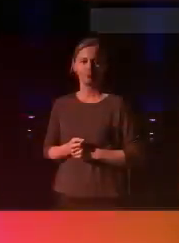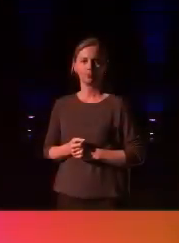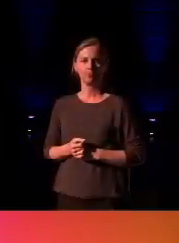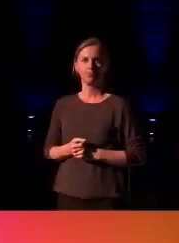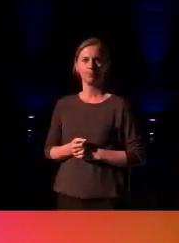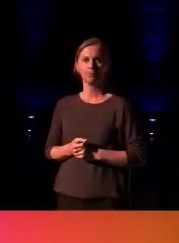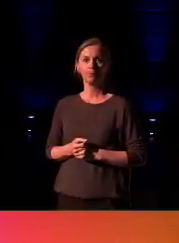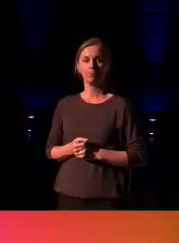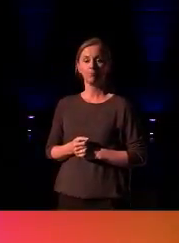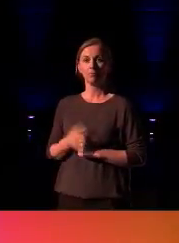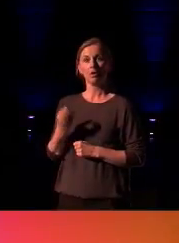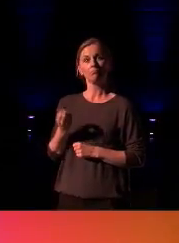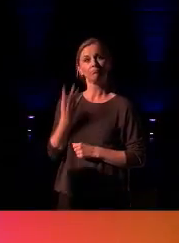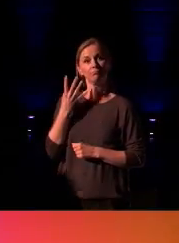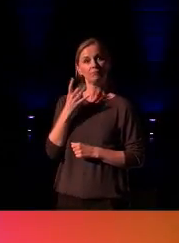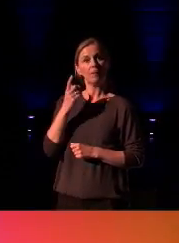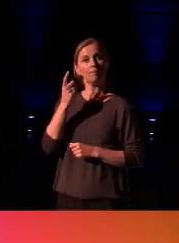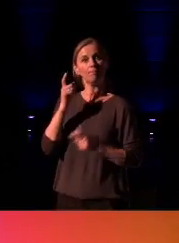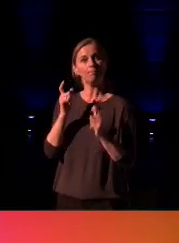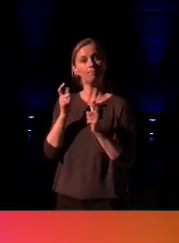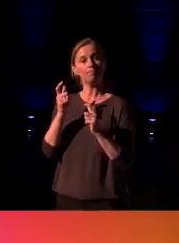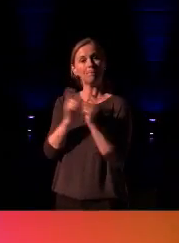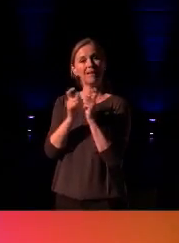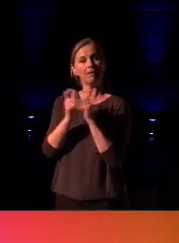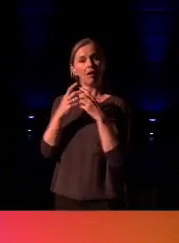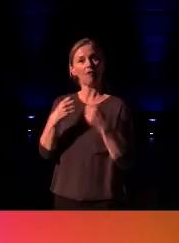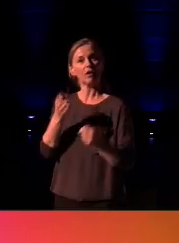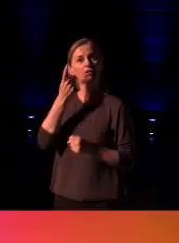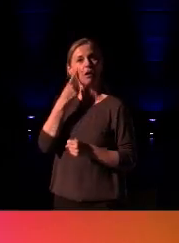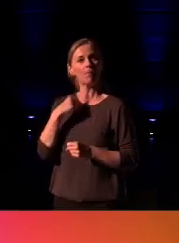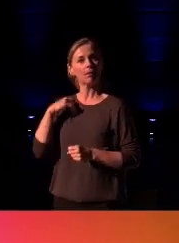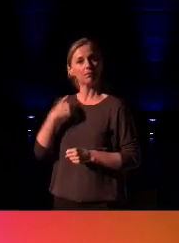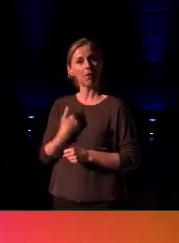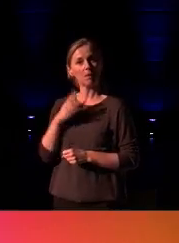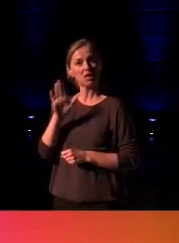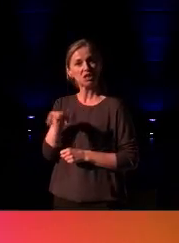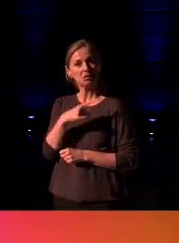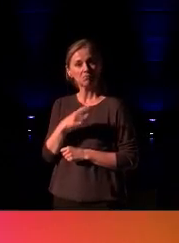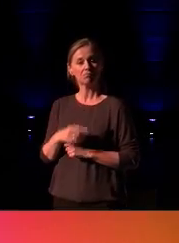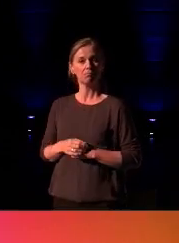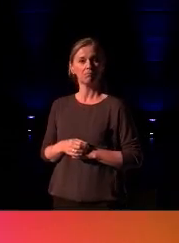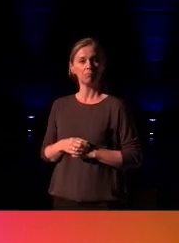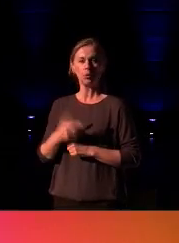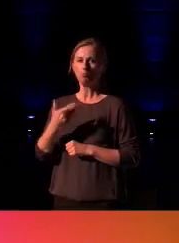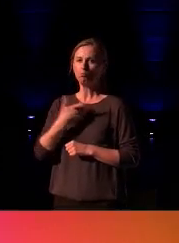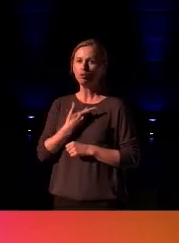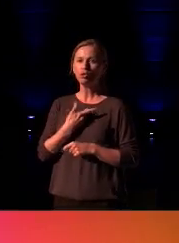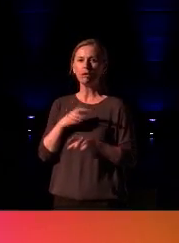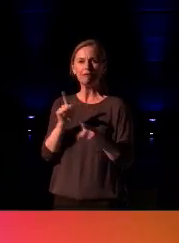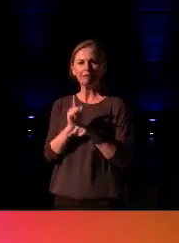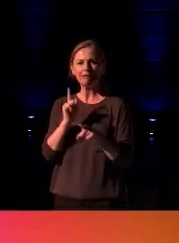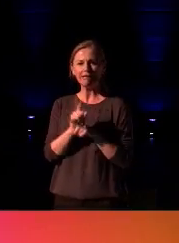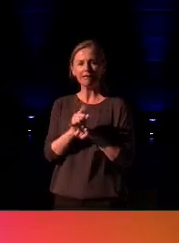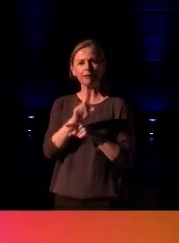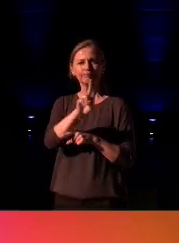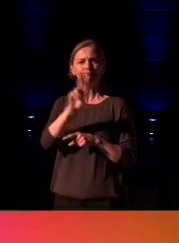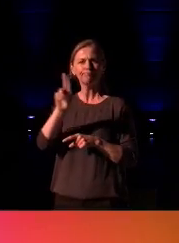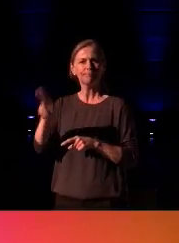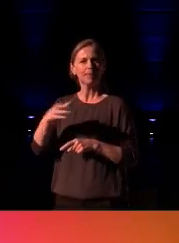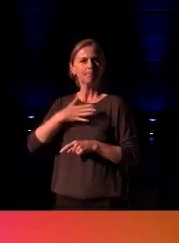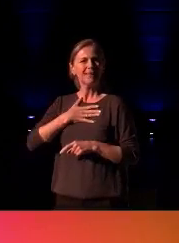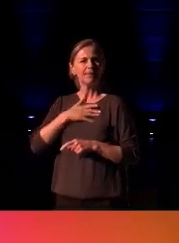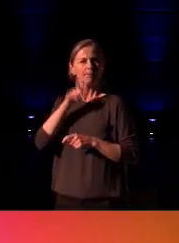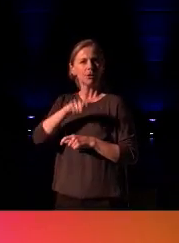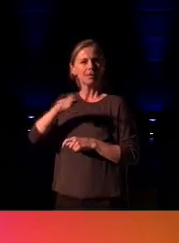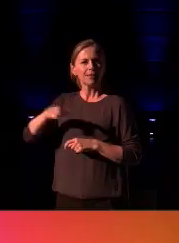Og jeg har bildet av en gammel dame som egentlig ligner mye på veldig mange av mine